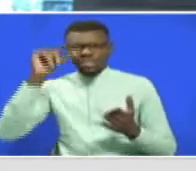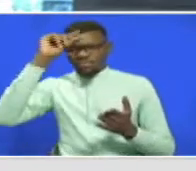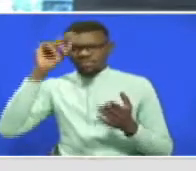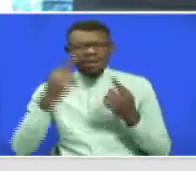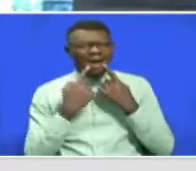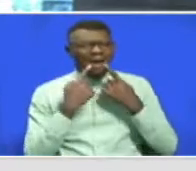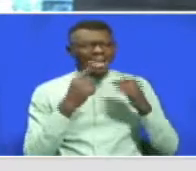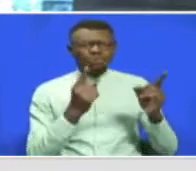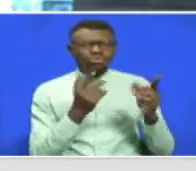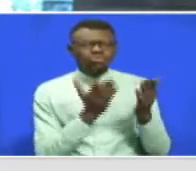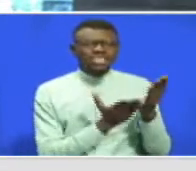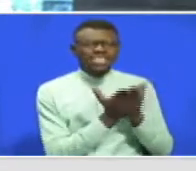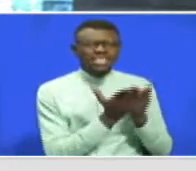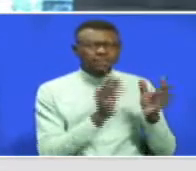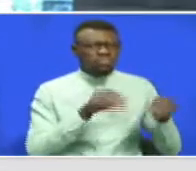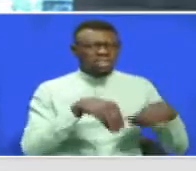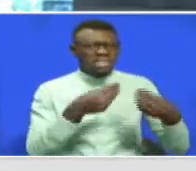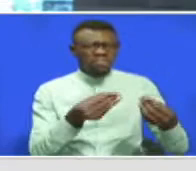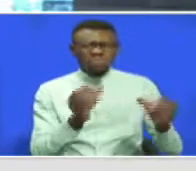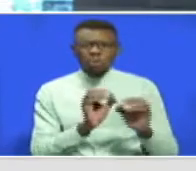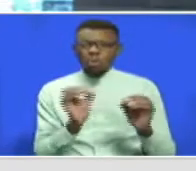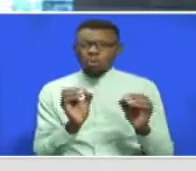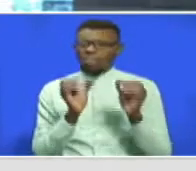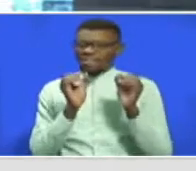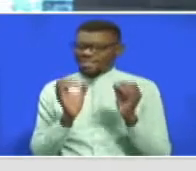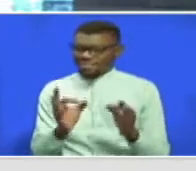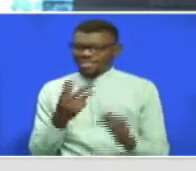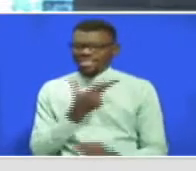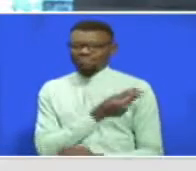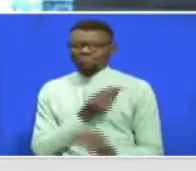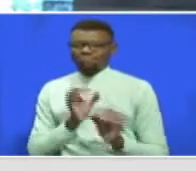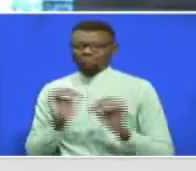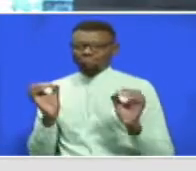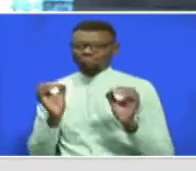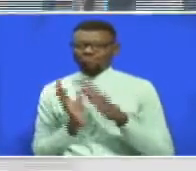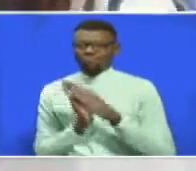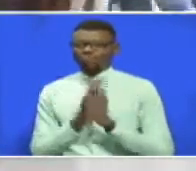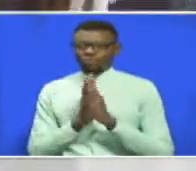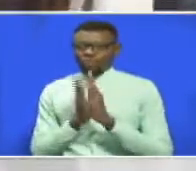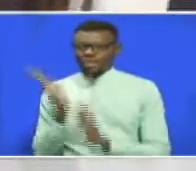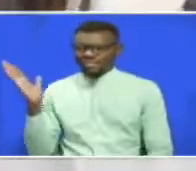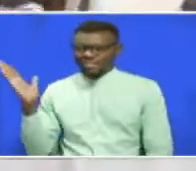wale ambao hawajapokea chanjo nchini. Gloria Mulimo na taarifa zaidi.